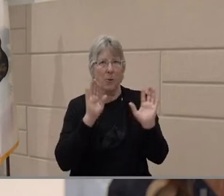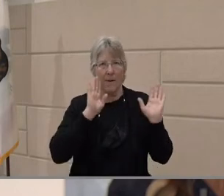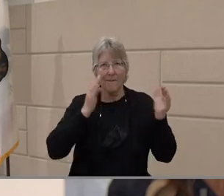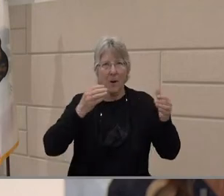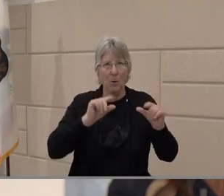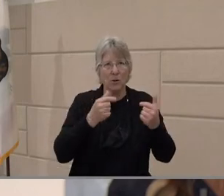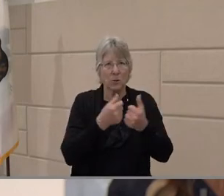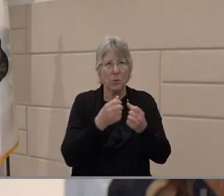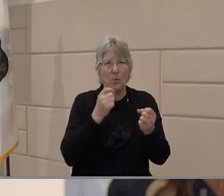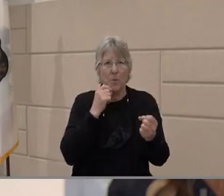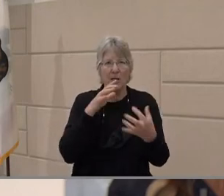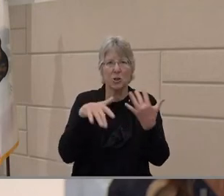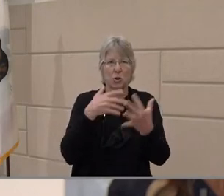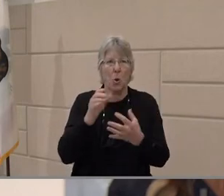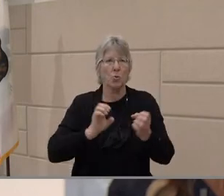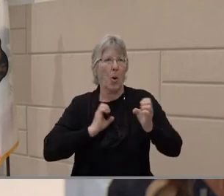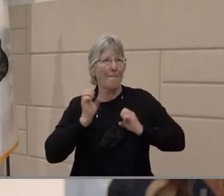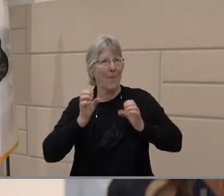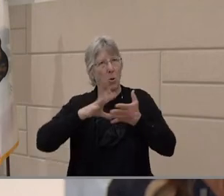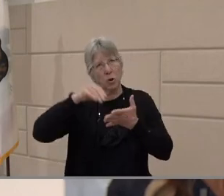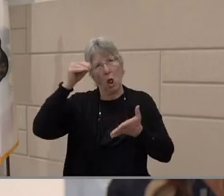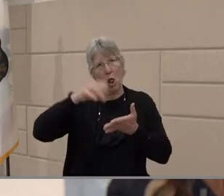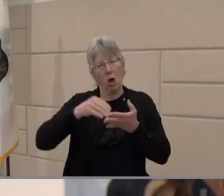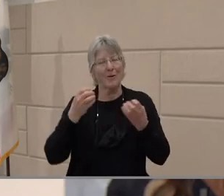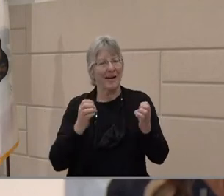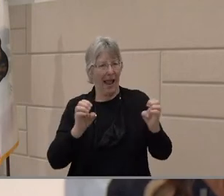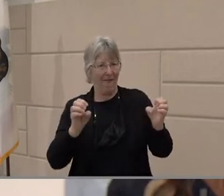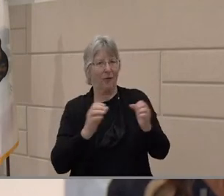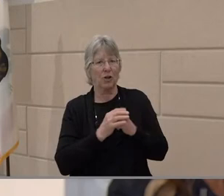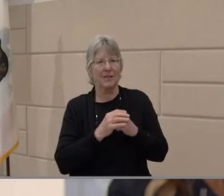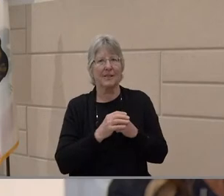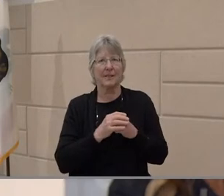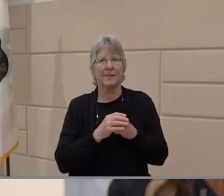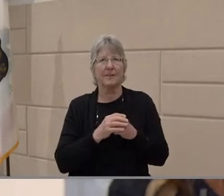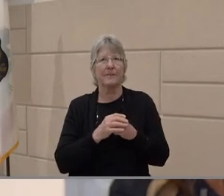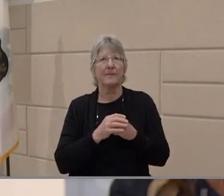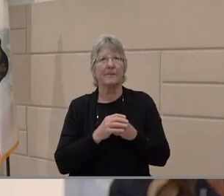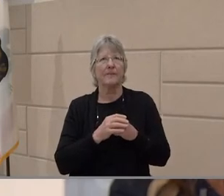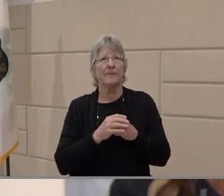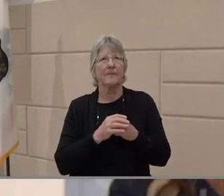มีนแต่ตัวนั่งอารามนั่งสังคม